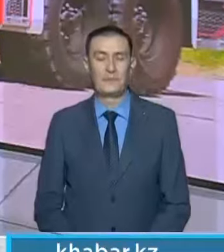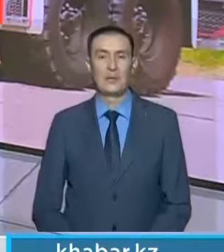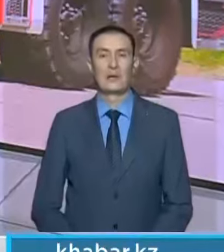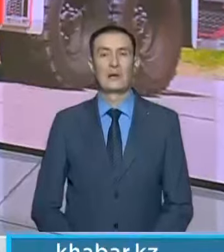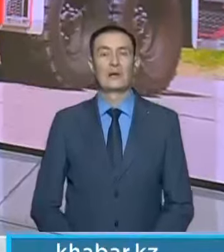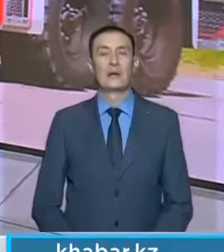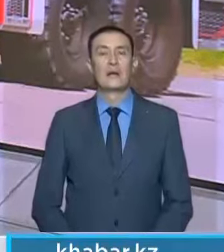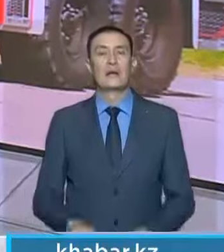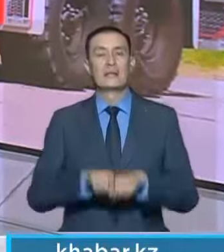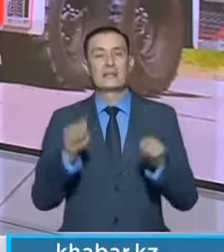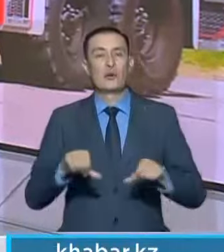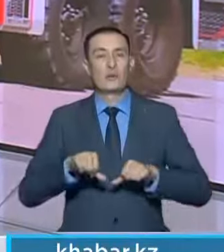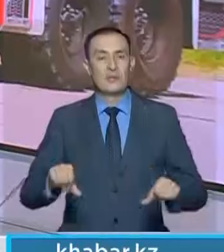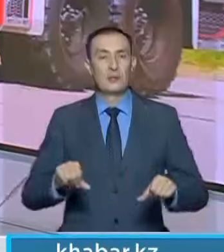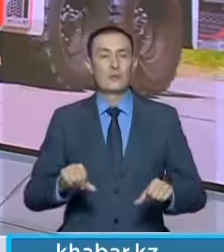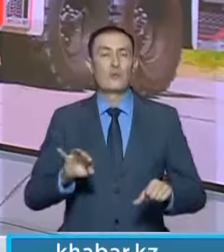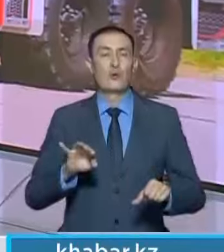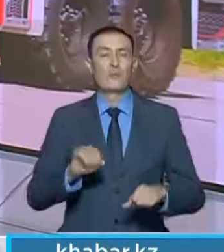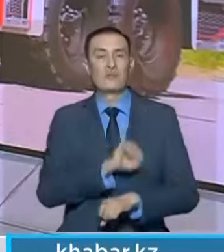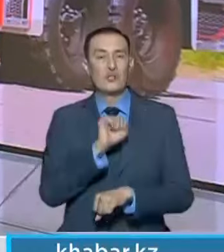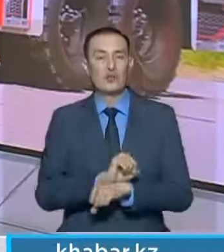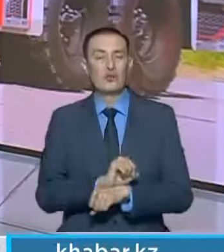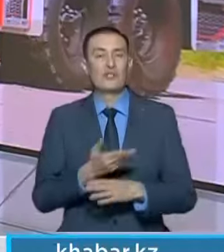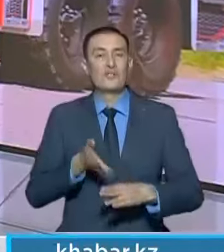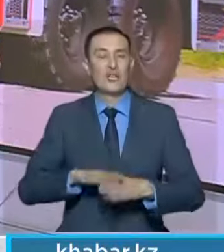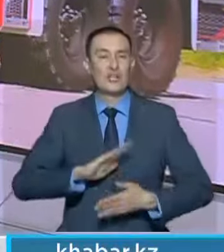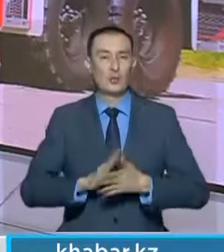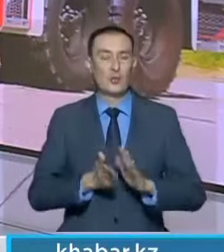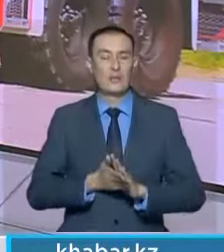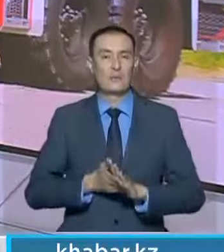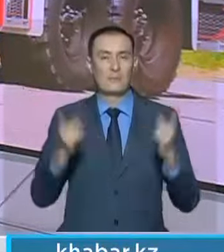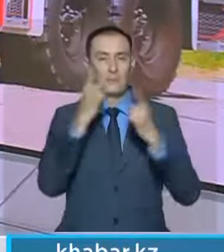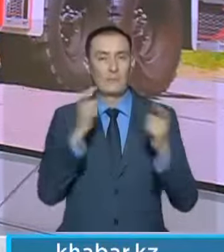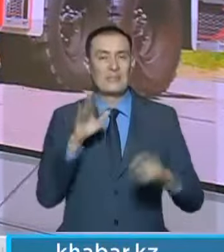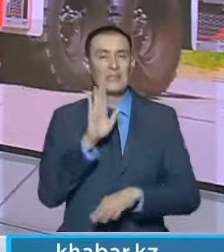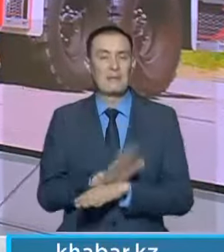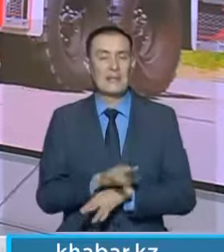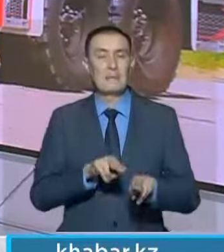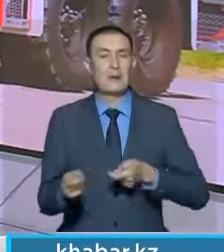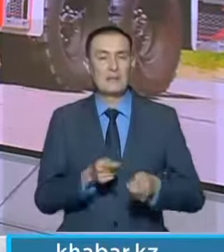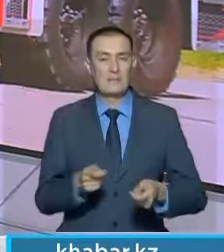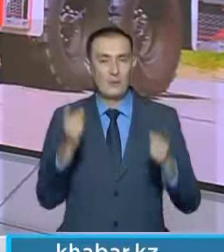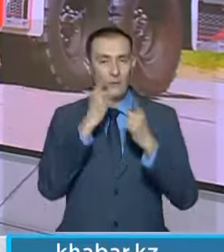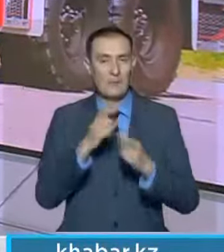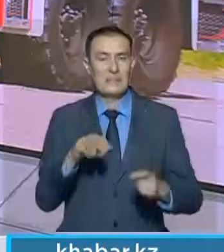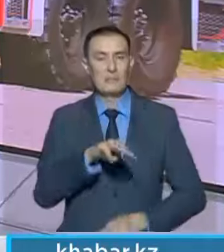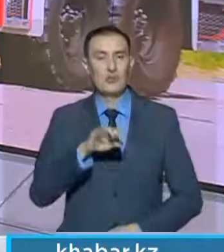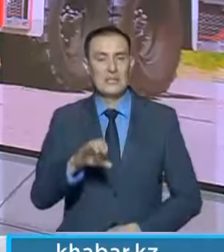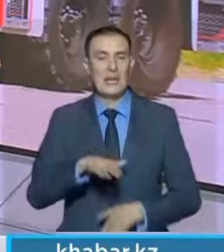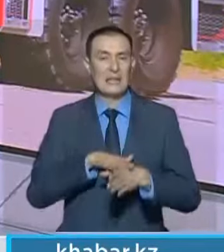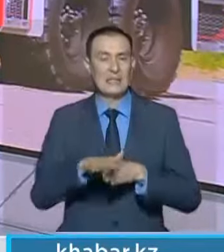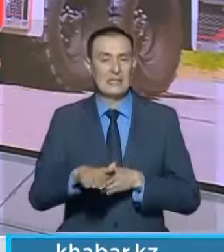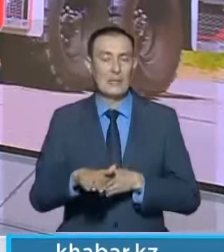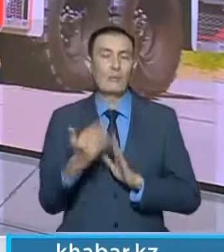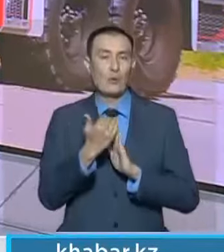В Казахстане создали комитет по предупреждению чрезвычайных ситуаций. Об этом говорится в постановлении правительства. По информации МЧС, реализация